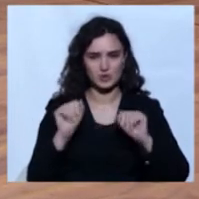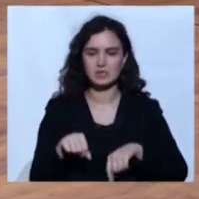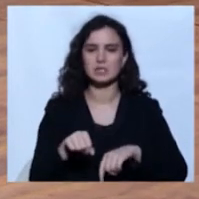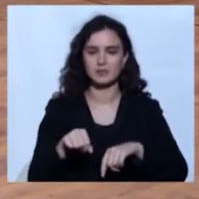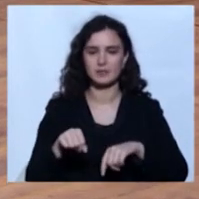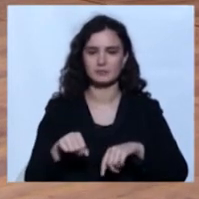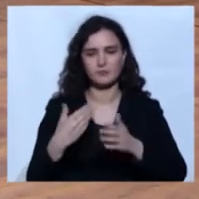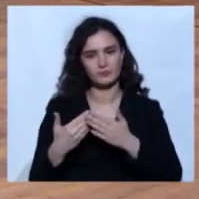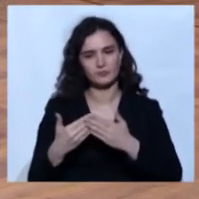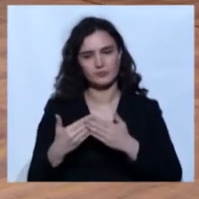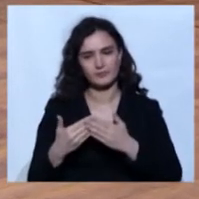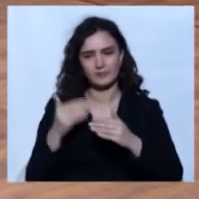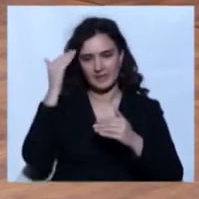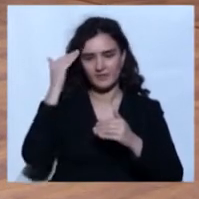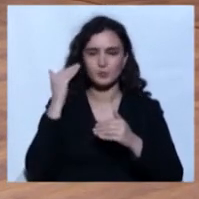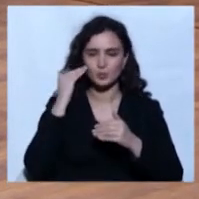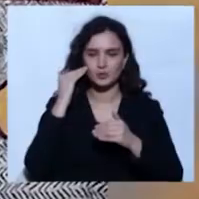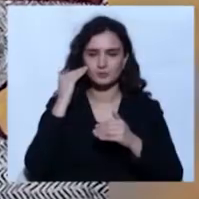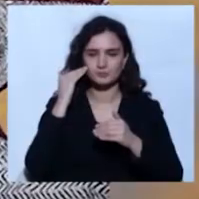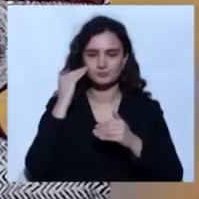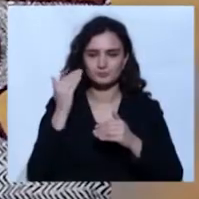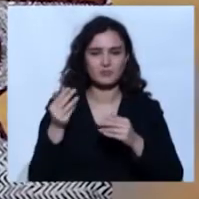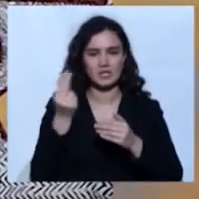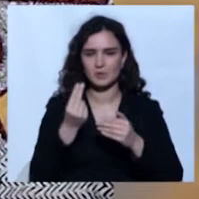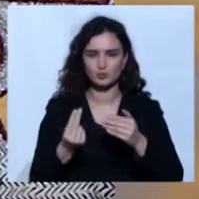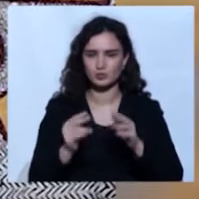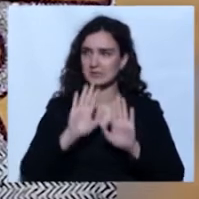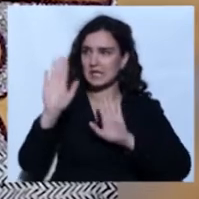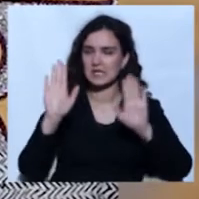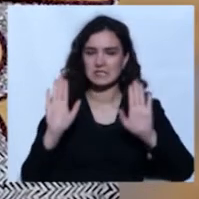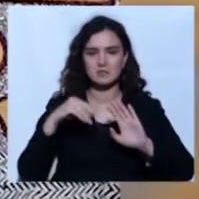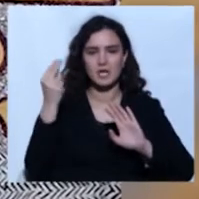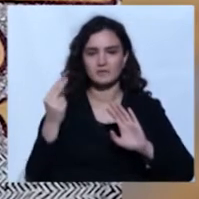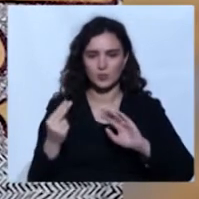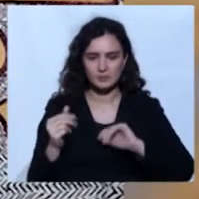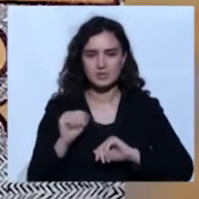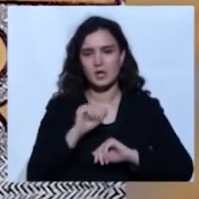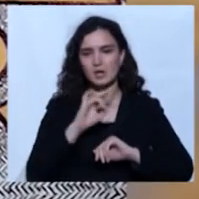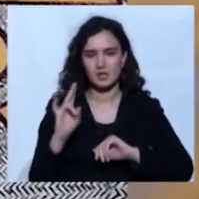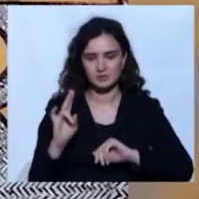შეიძლება, აი მაგალითად ეგვიპტურ ნიმუშებს, კედლის მხატვრობისა, ან